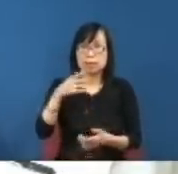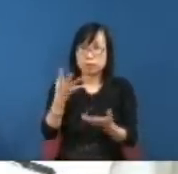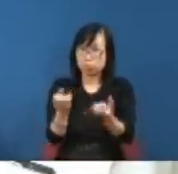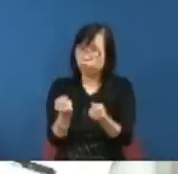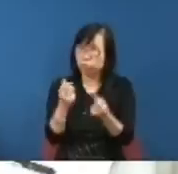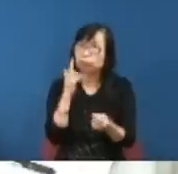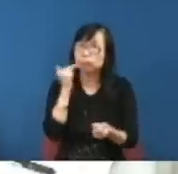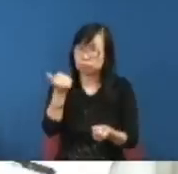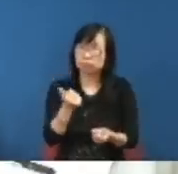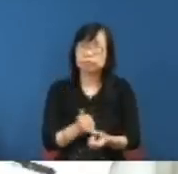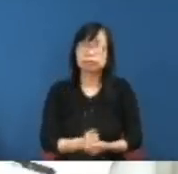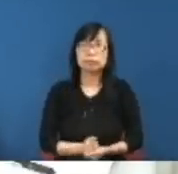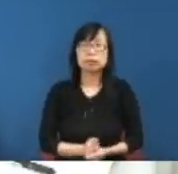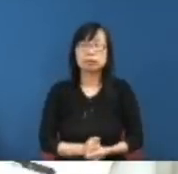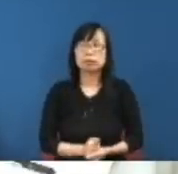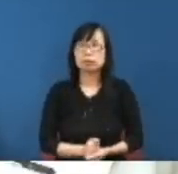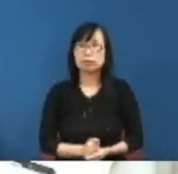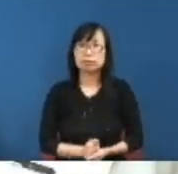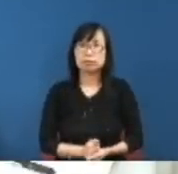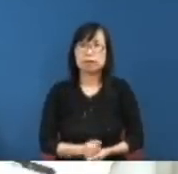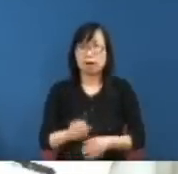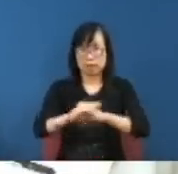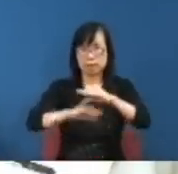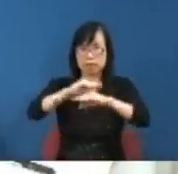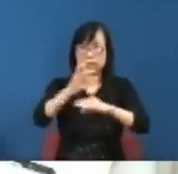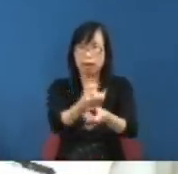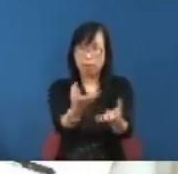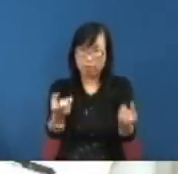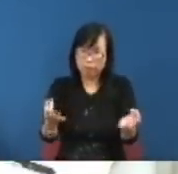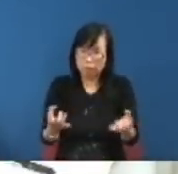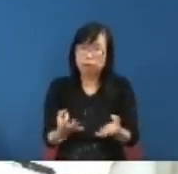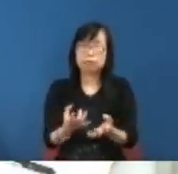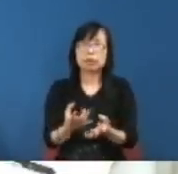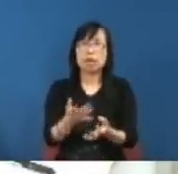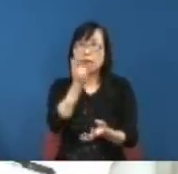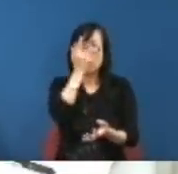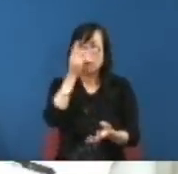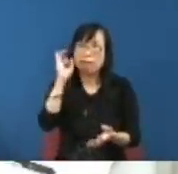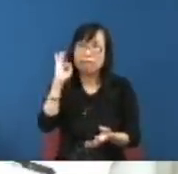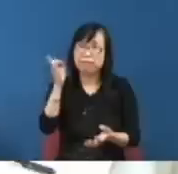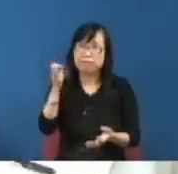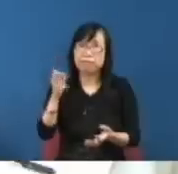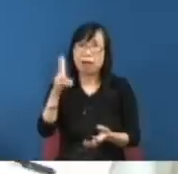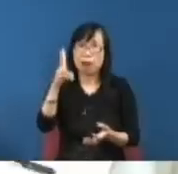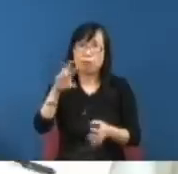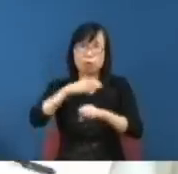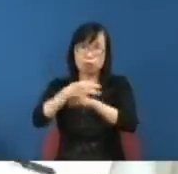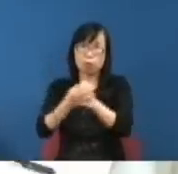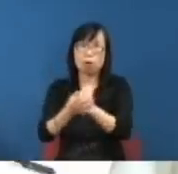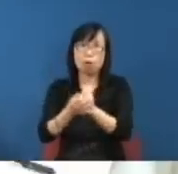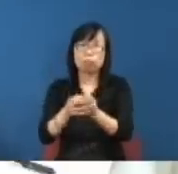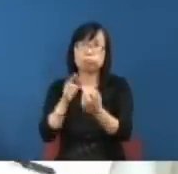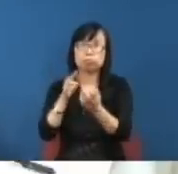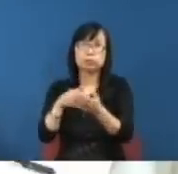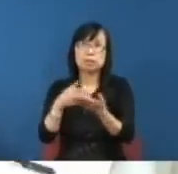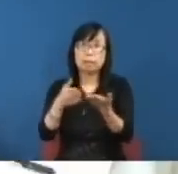為當這個建立歐盟的時候，這個德法兩國是透過政府